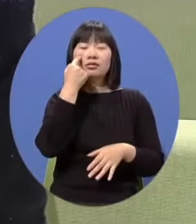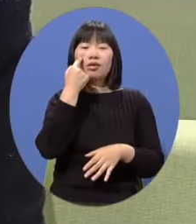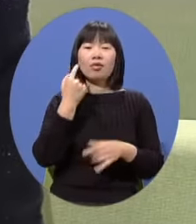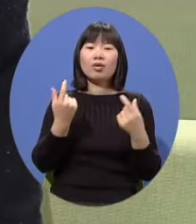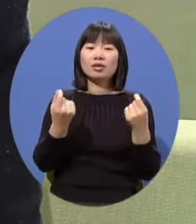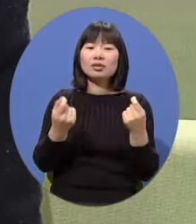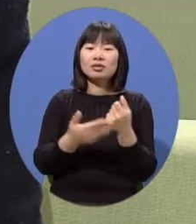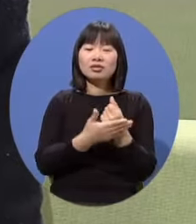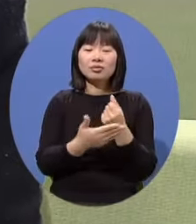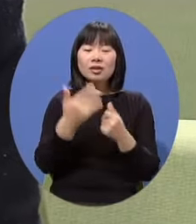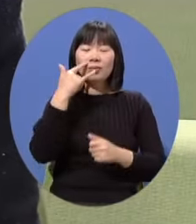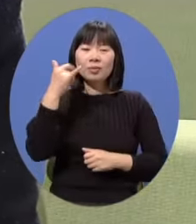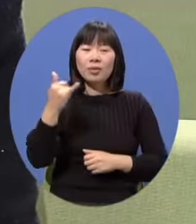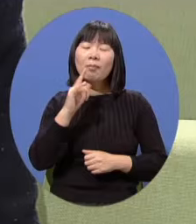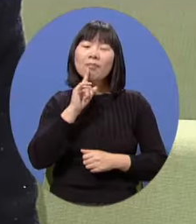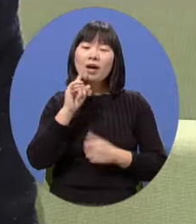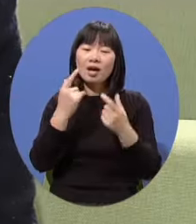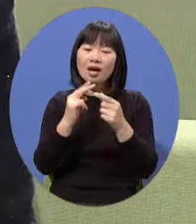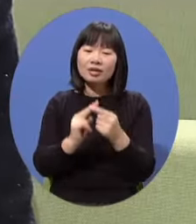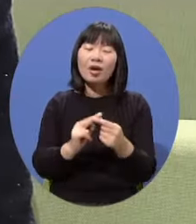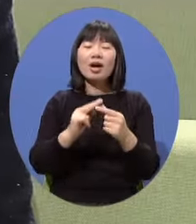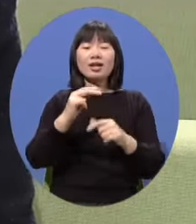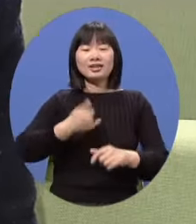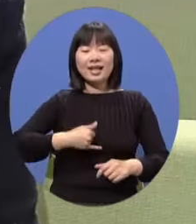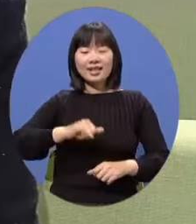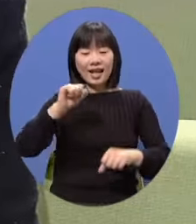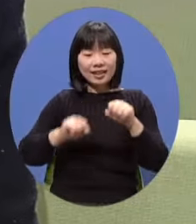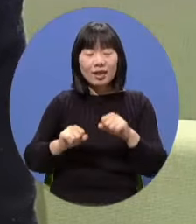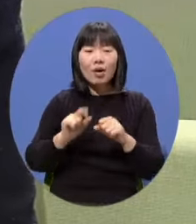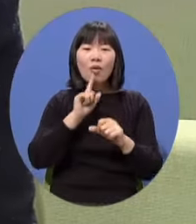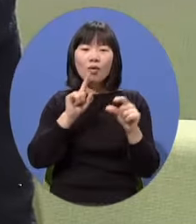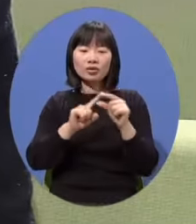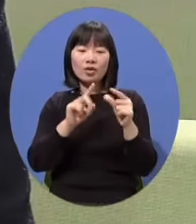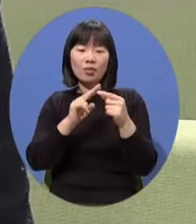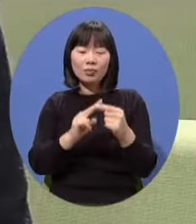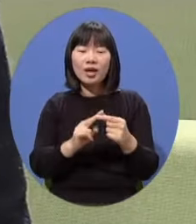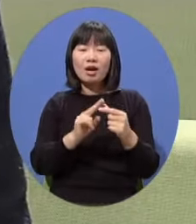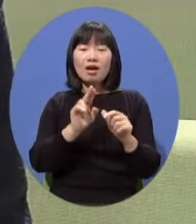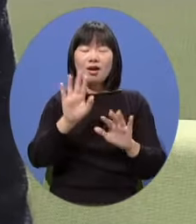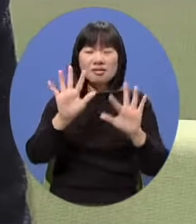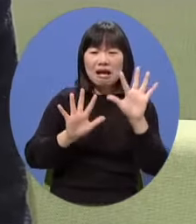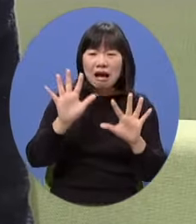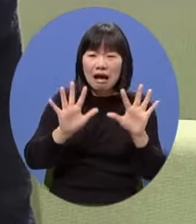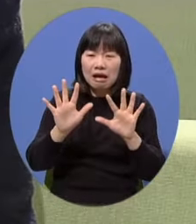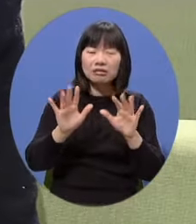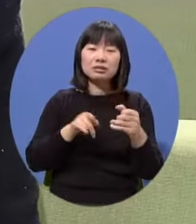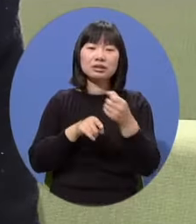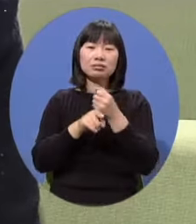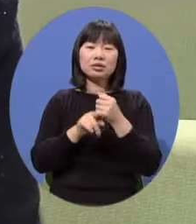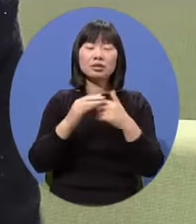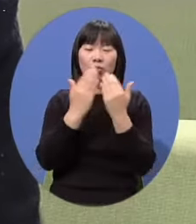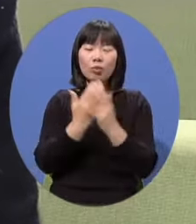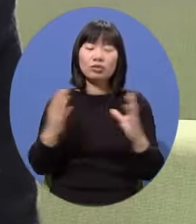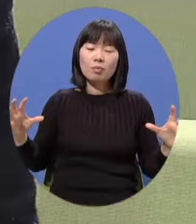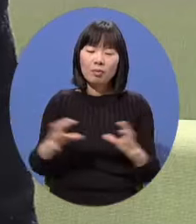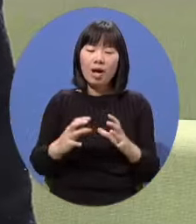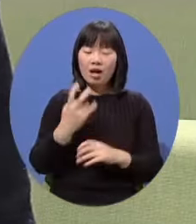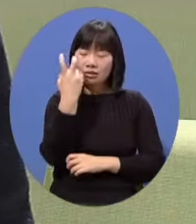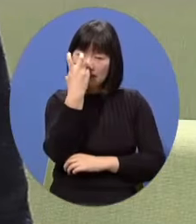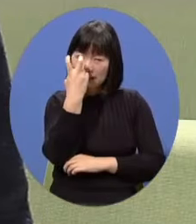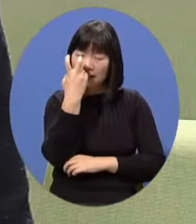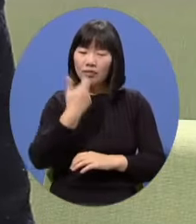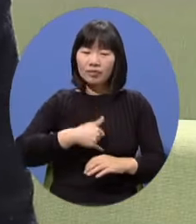그래서 부모님은 말뿐 아니라 아이의 행동, 그러니까 언어적인 것뿐 아니라 비언어적인 메시지까지 조금 관찰해서